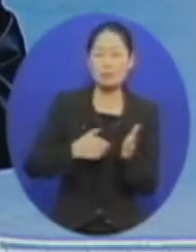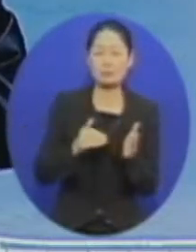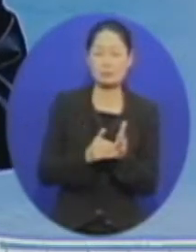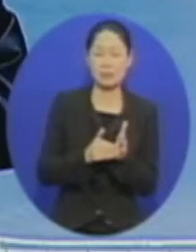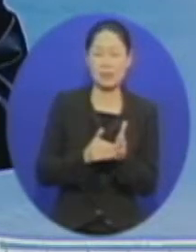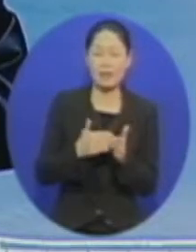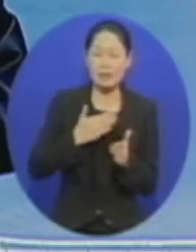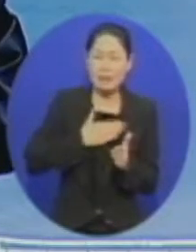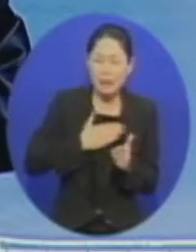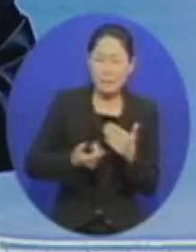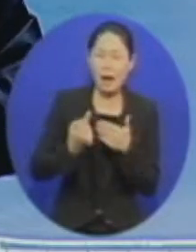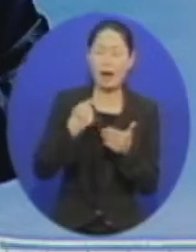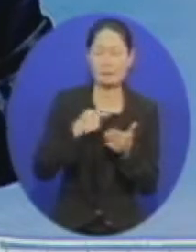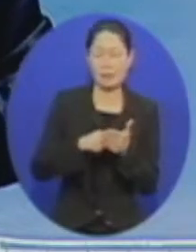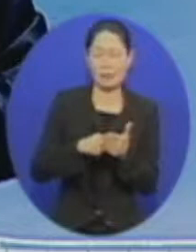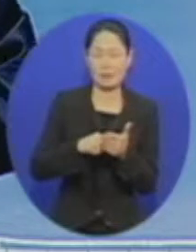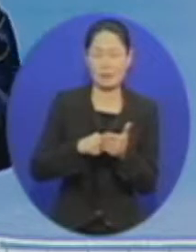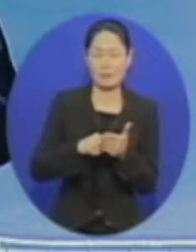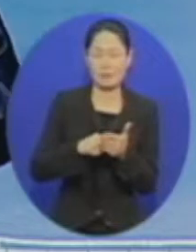오시겠다는 거예요